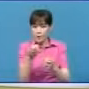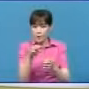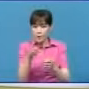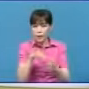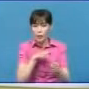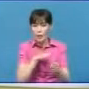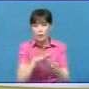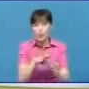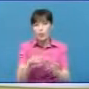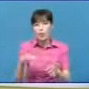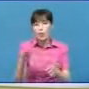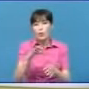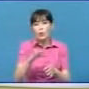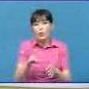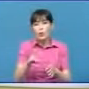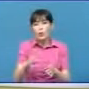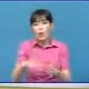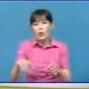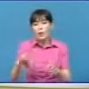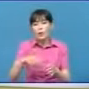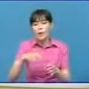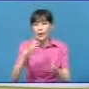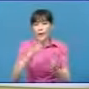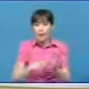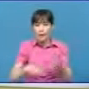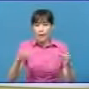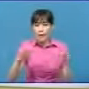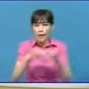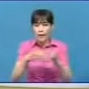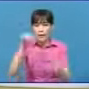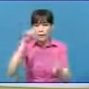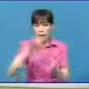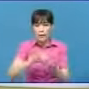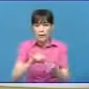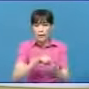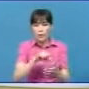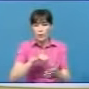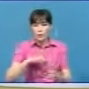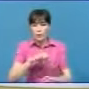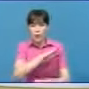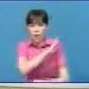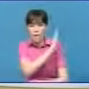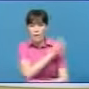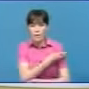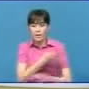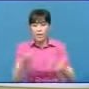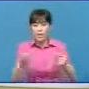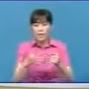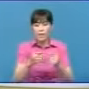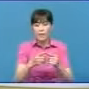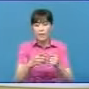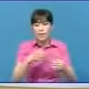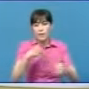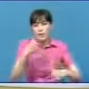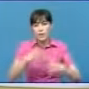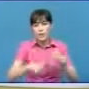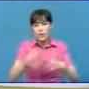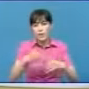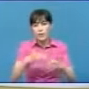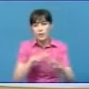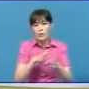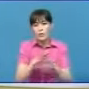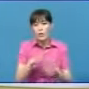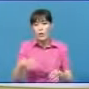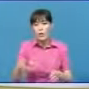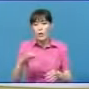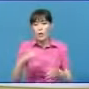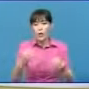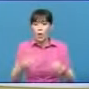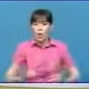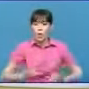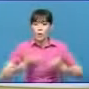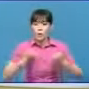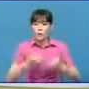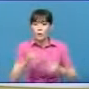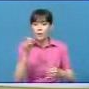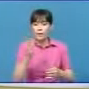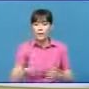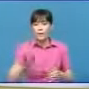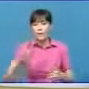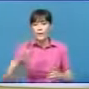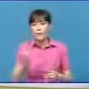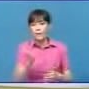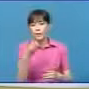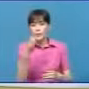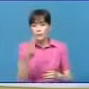Оған облысымыздағы аудандардан 7 команда қатысып, өзара мықтын анықтады. Ал сайыстың ұйымдастырушысы ауданның құрметті азаматы